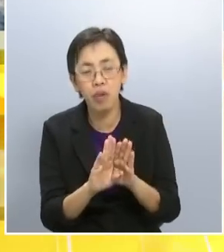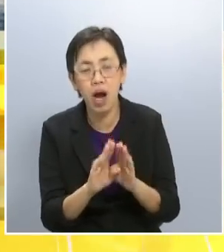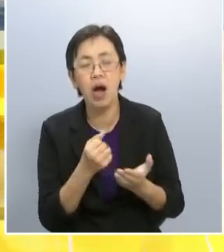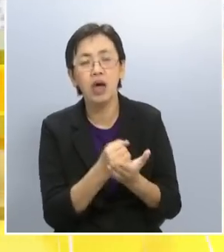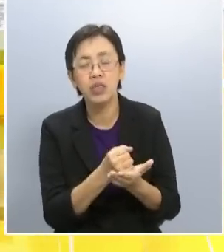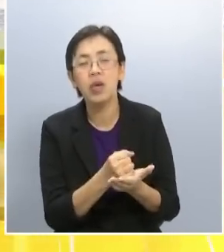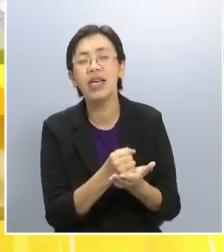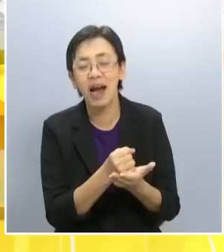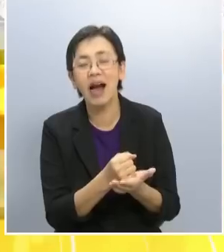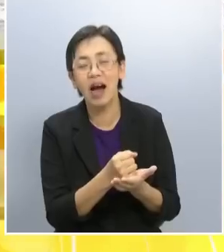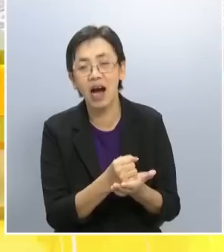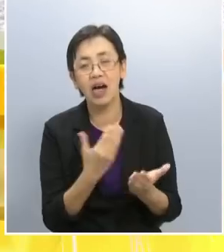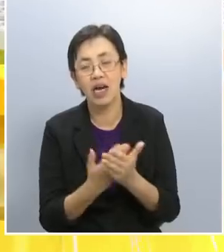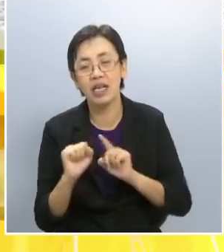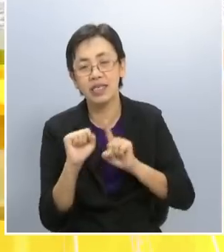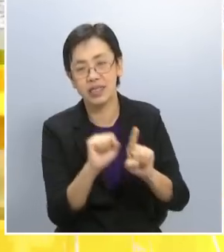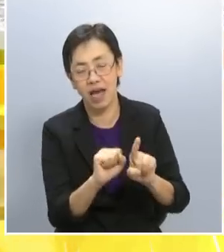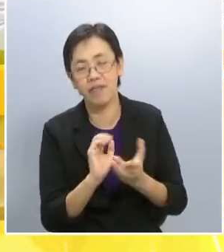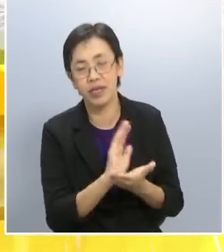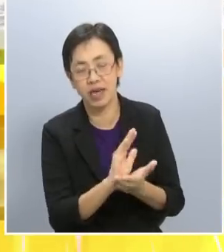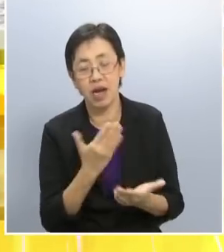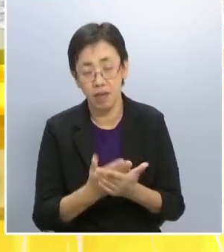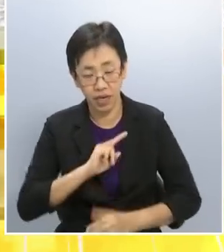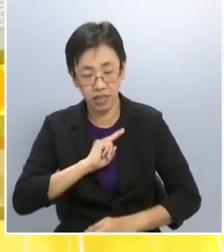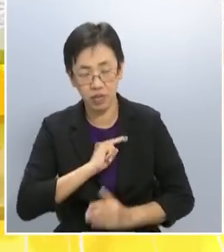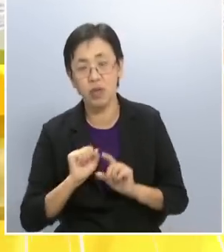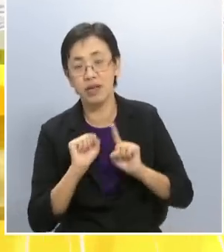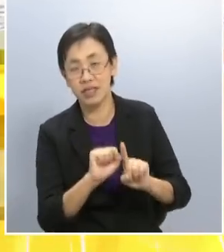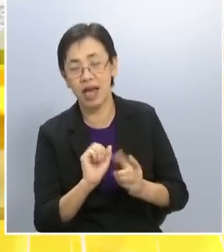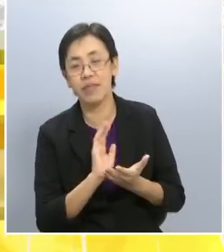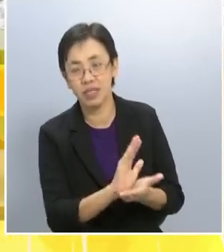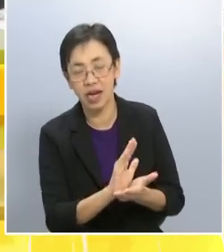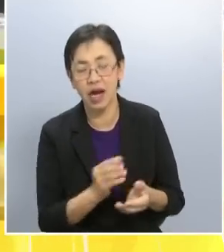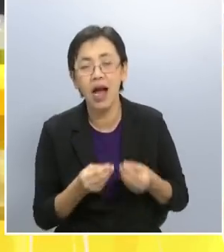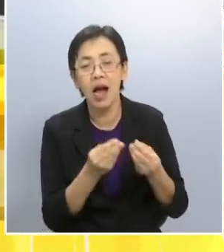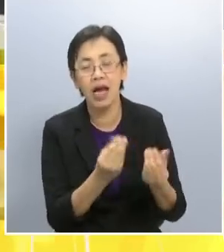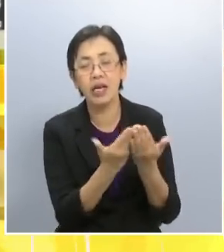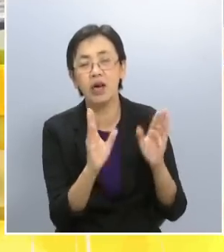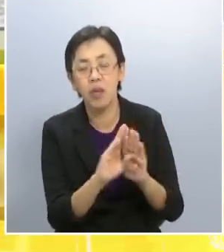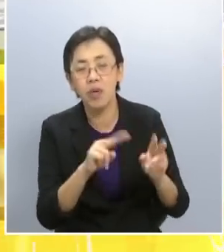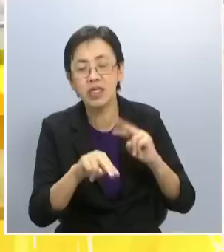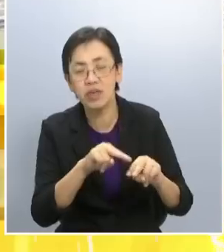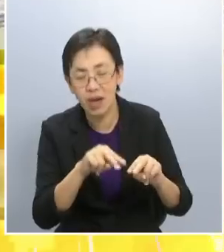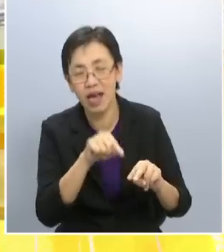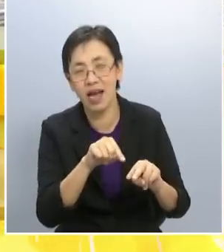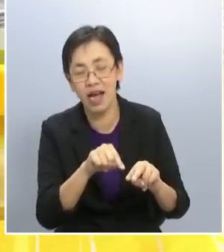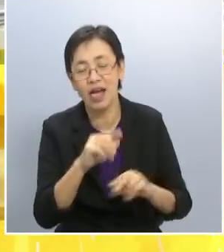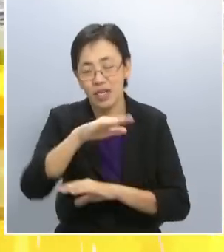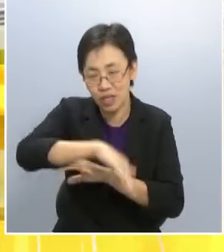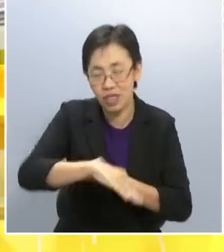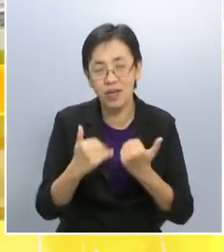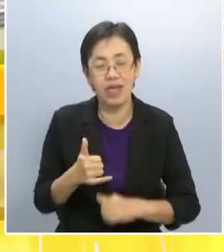ศพของน้องเบนซ์ 100,000บาทเป็นเงินส่วนตัวนะคะและจะนำไปให้กับครอบครัวที่ดูแลน้องที่งานศพในเย็นวันนี้